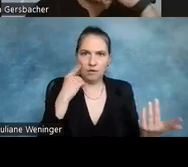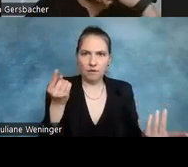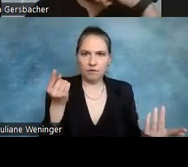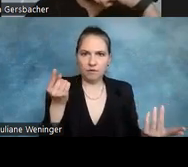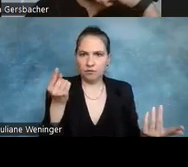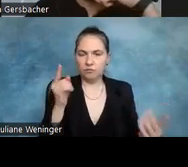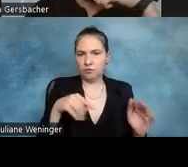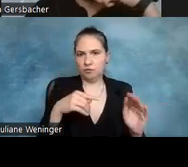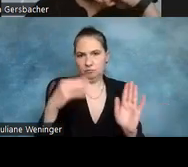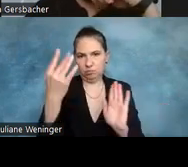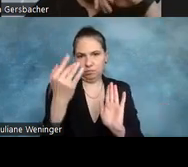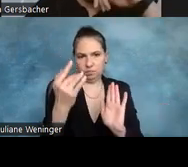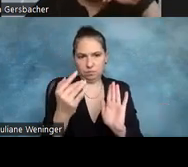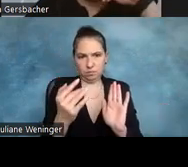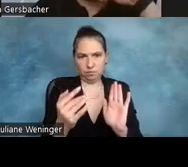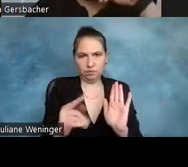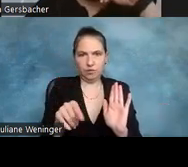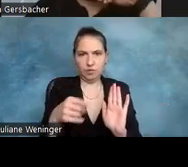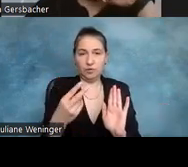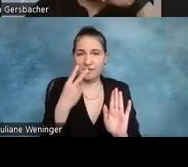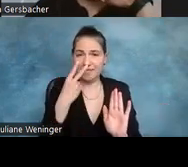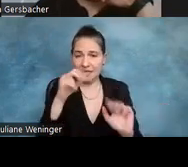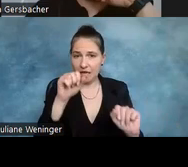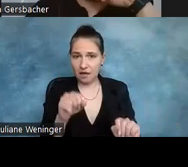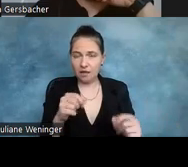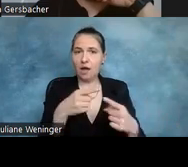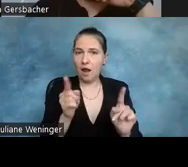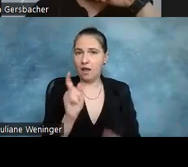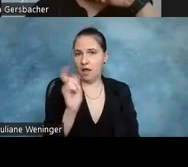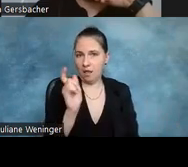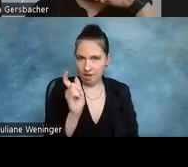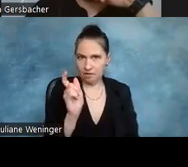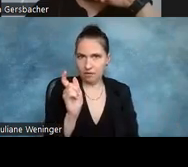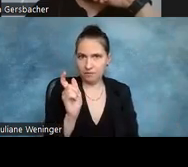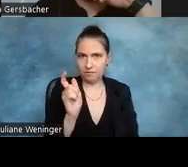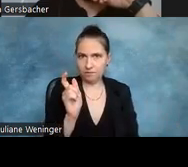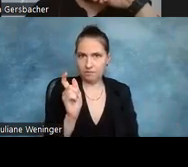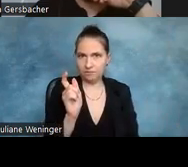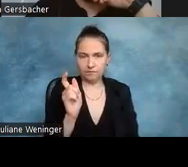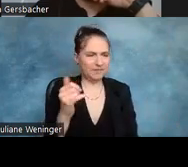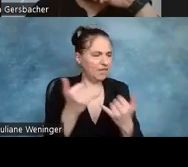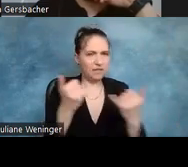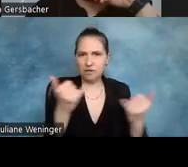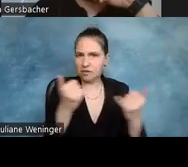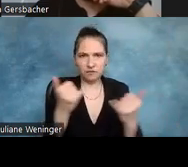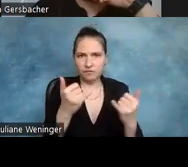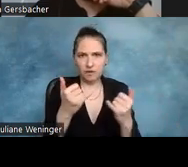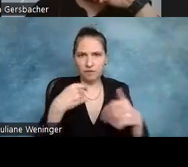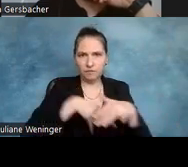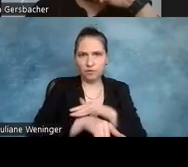müsste. Und dann wird man jetzt gleich sehen, dass an sich jedes Element, das irgendwie erreichbar jetzt wäre